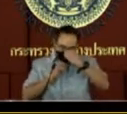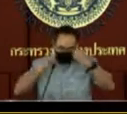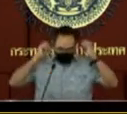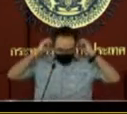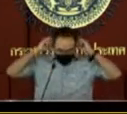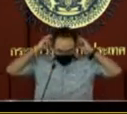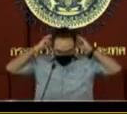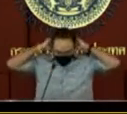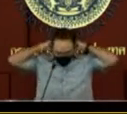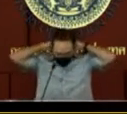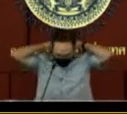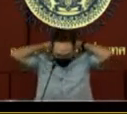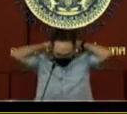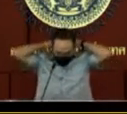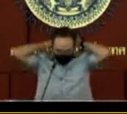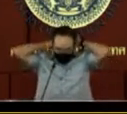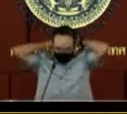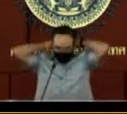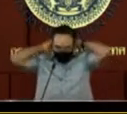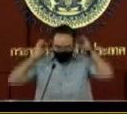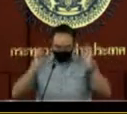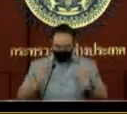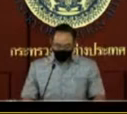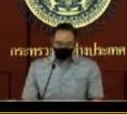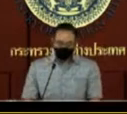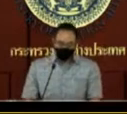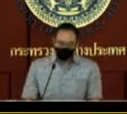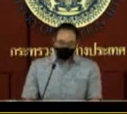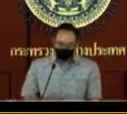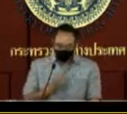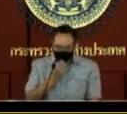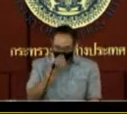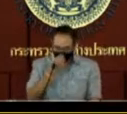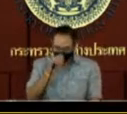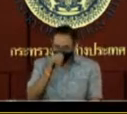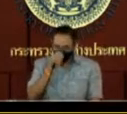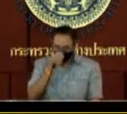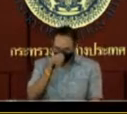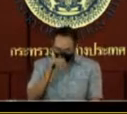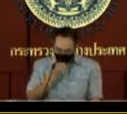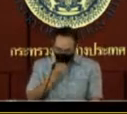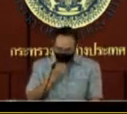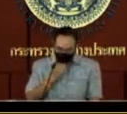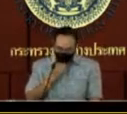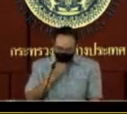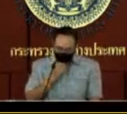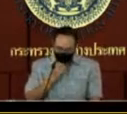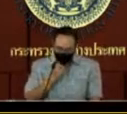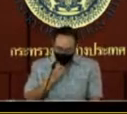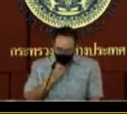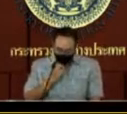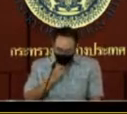างเป็นหุ้นส่วนอันจะนำไปสู่การบันทึกการบรรลุเป้าหมายด้านการค้าและการลงทุนเสรีได้นะครับ